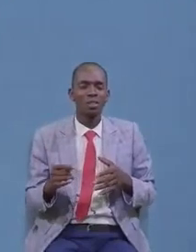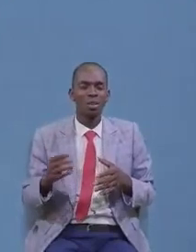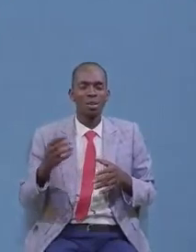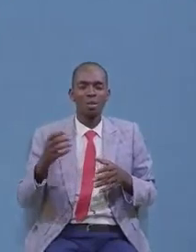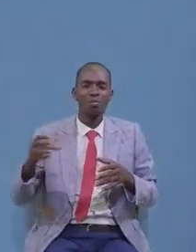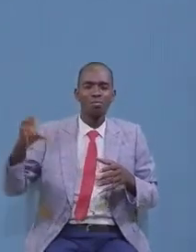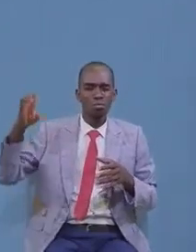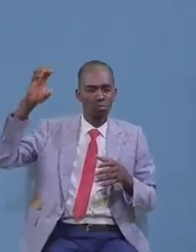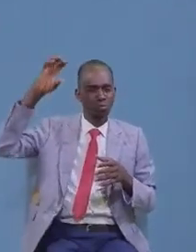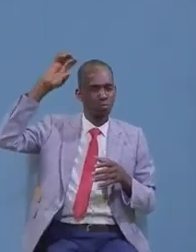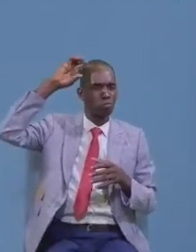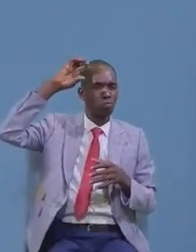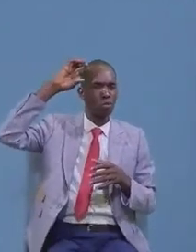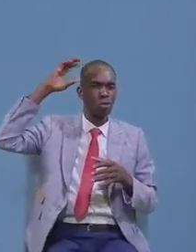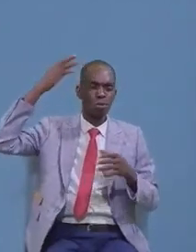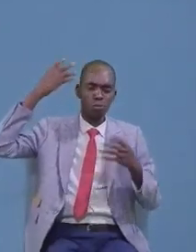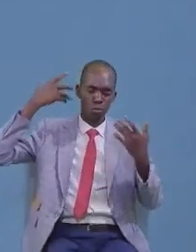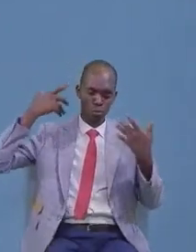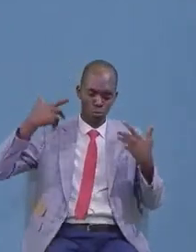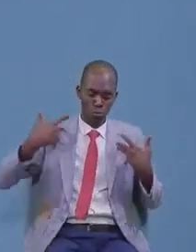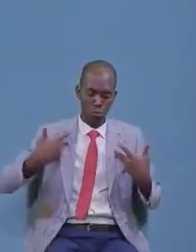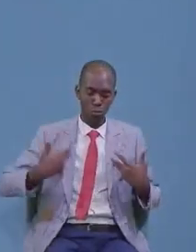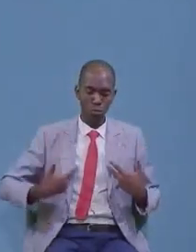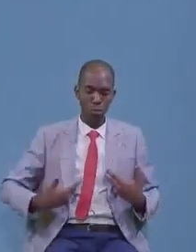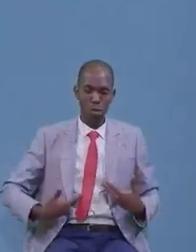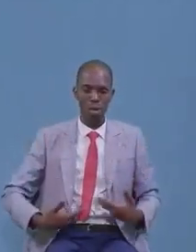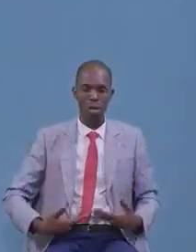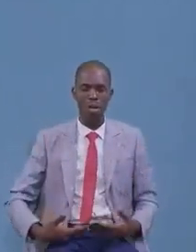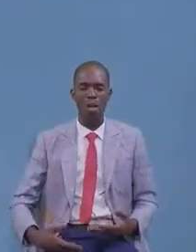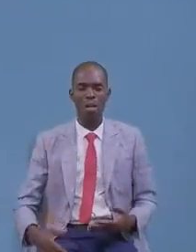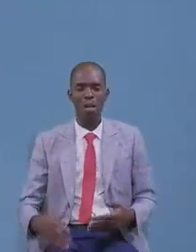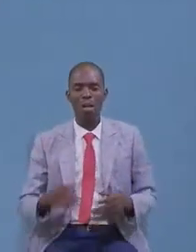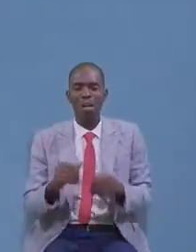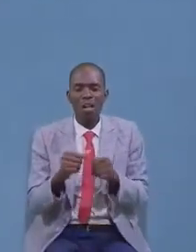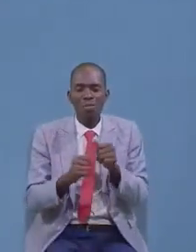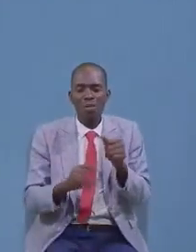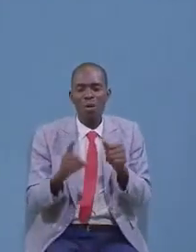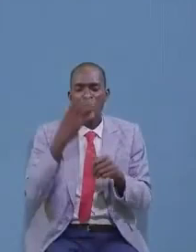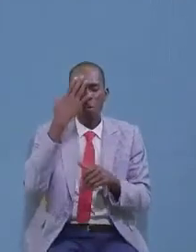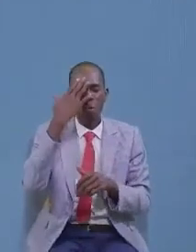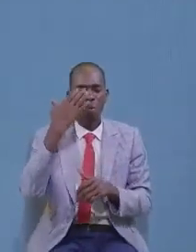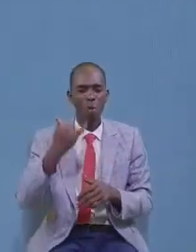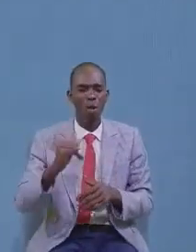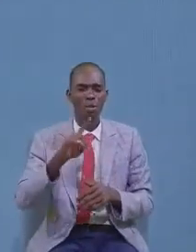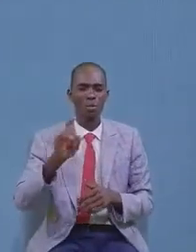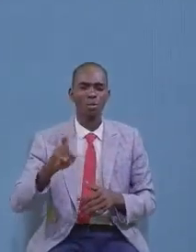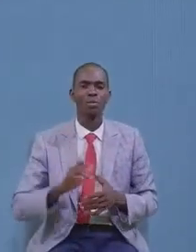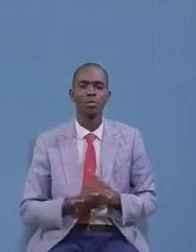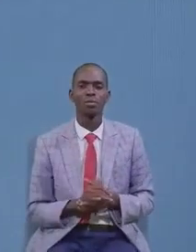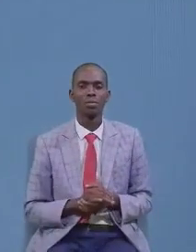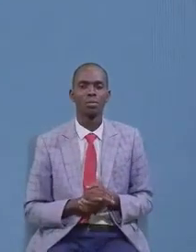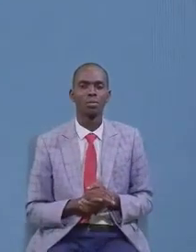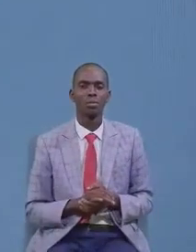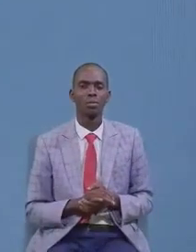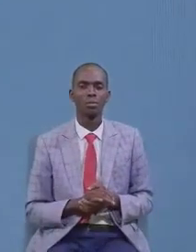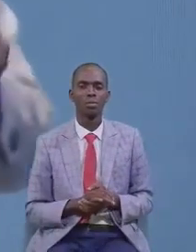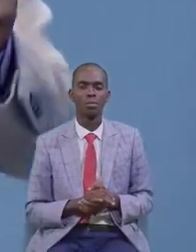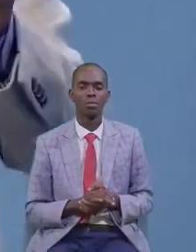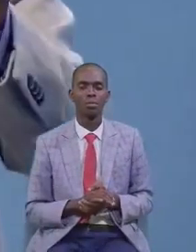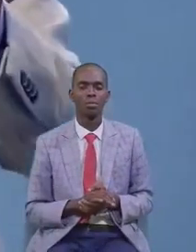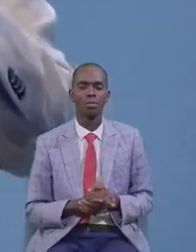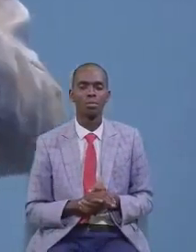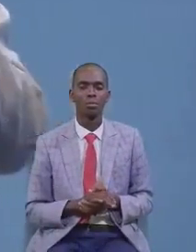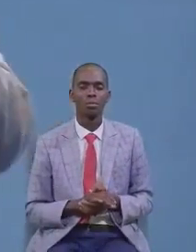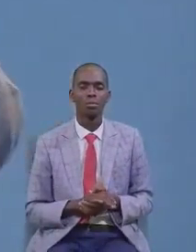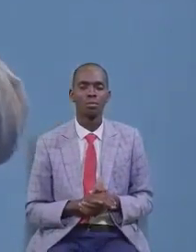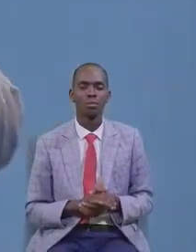head, it goes to my clothes and everywhere. Why? ఎవరో వచ్చారు, తైలం తల మీద పోస్తున్నారు, భుజాల మీద, వస్త్రాల మీద, కింద వరకు